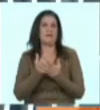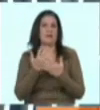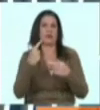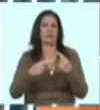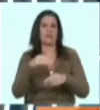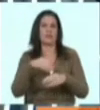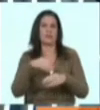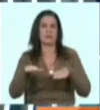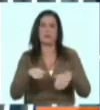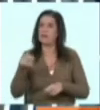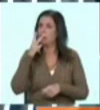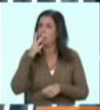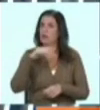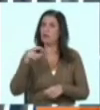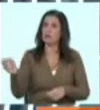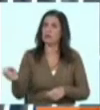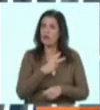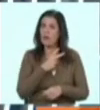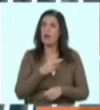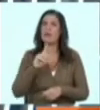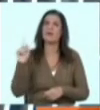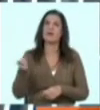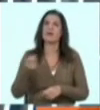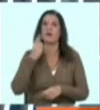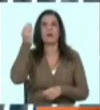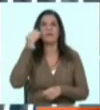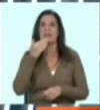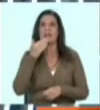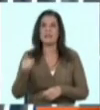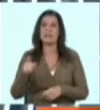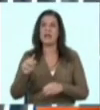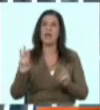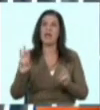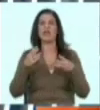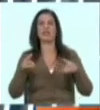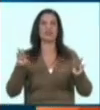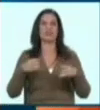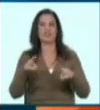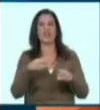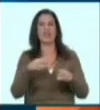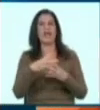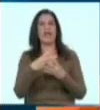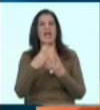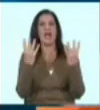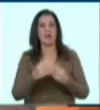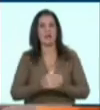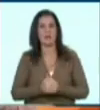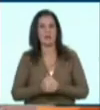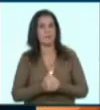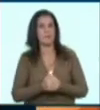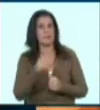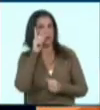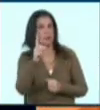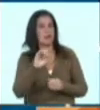שבועיים כל תלמידי ישראל שרים מעוז צור ישועתי, ואחרי זה הוא יגיד שזה לא בהסכם. ספי, שתי נקודות. אבי מעוז... למה? אתה יודע מה הפירוש של מעוז צור